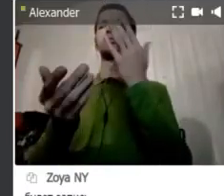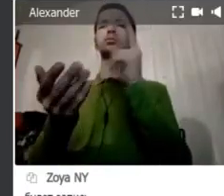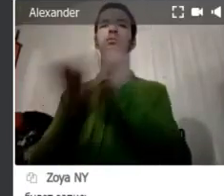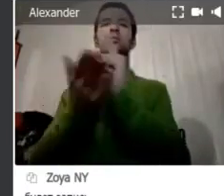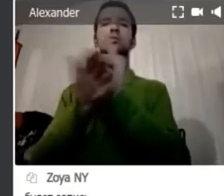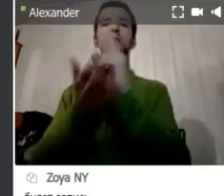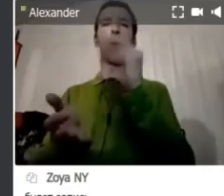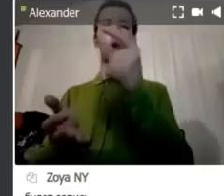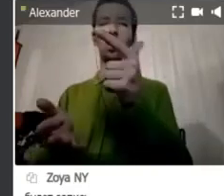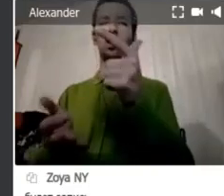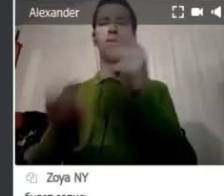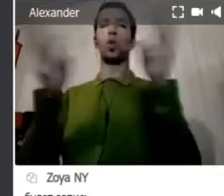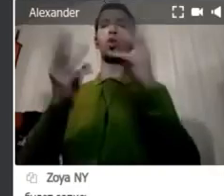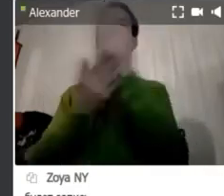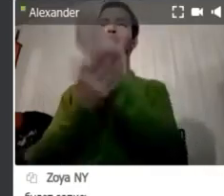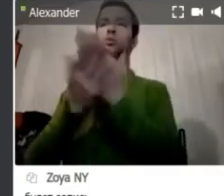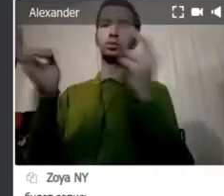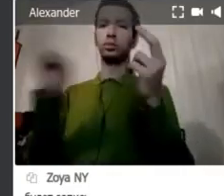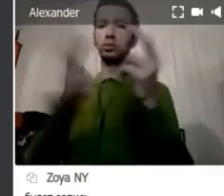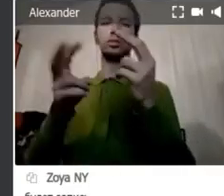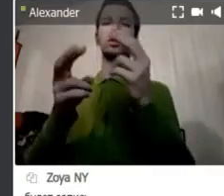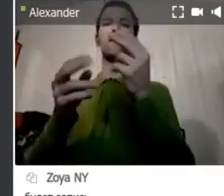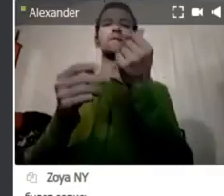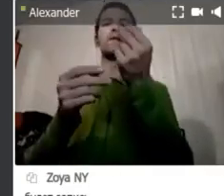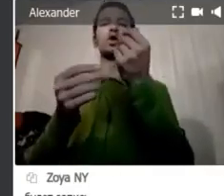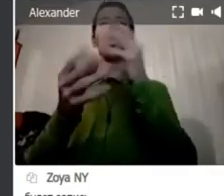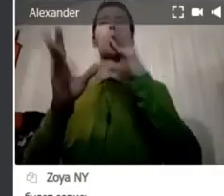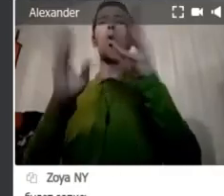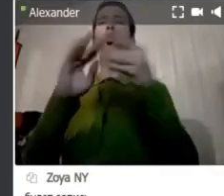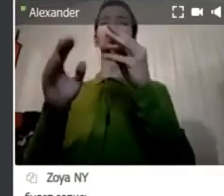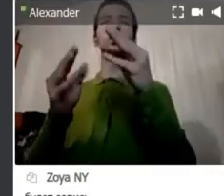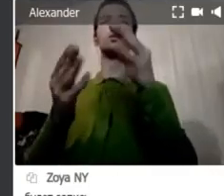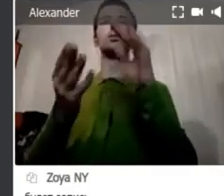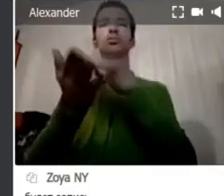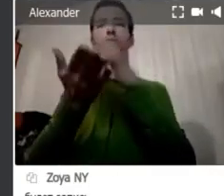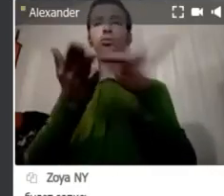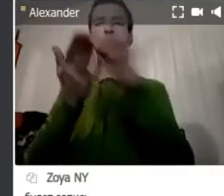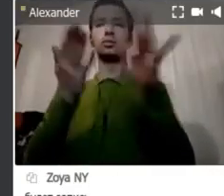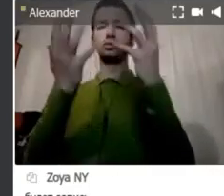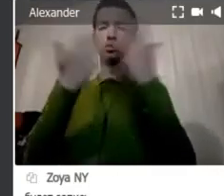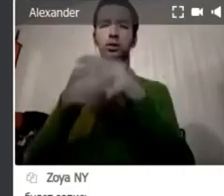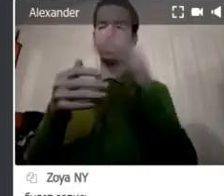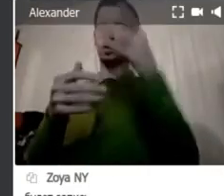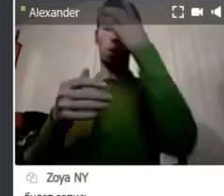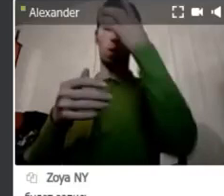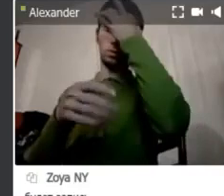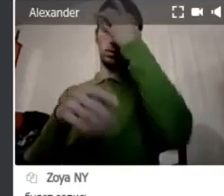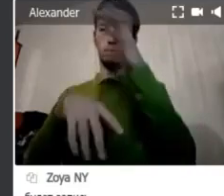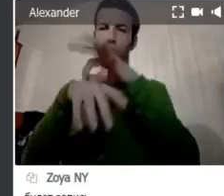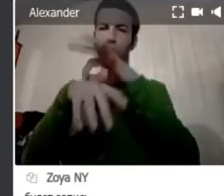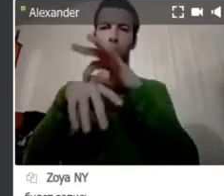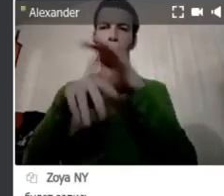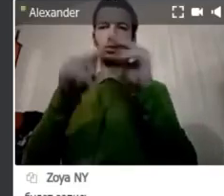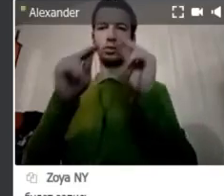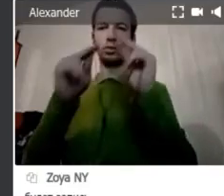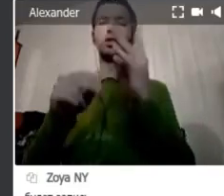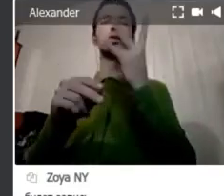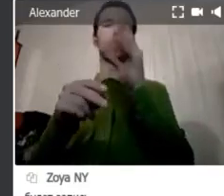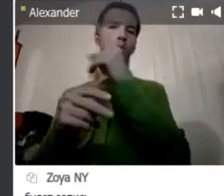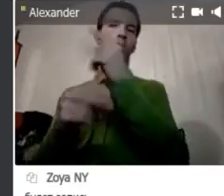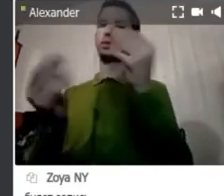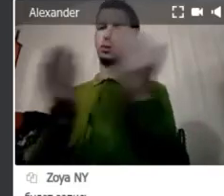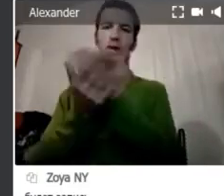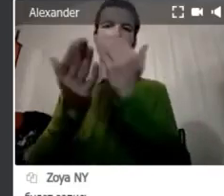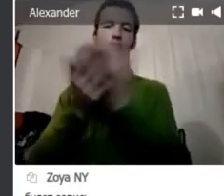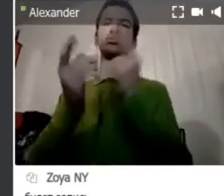любой бизнесмен приходит к мысли, любой бизнесмен абсолютно, это я вас могу 100% заверить, у